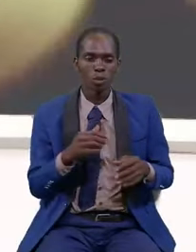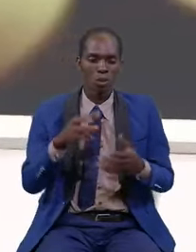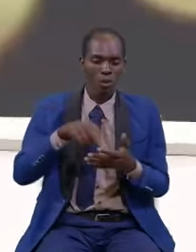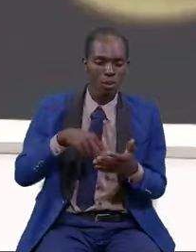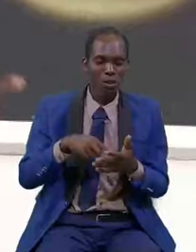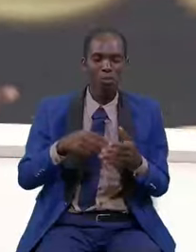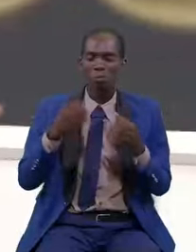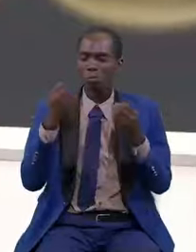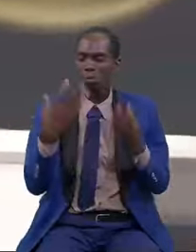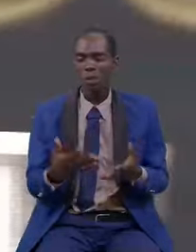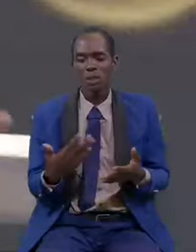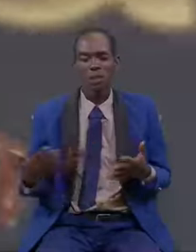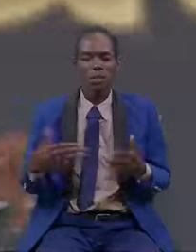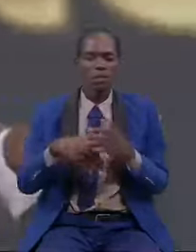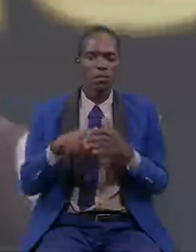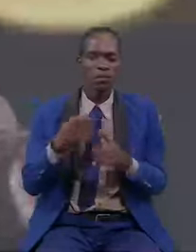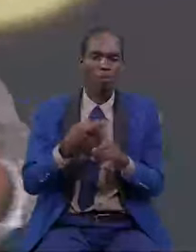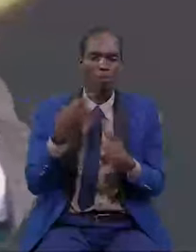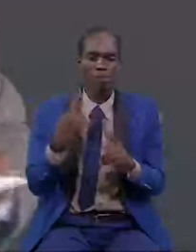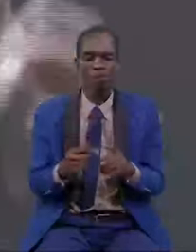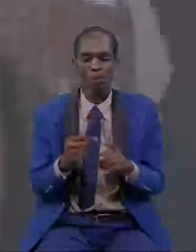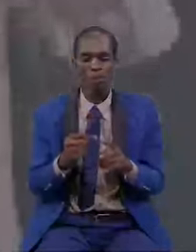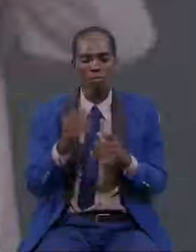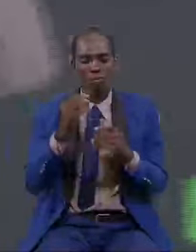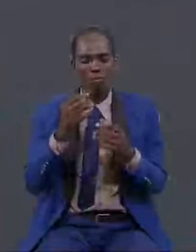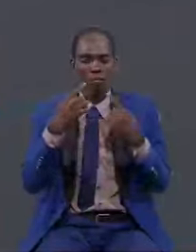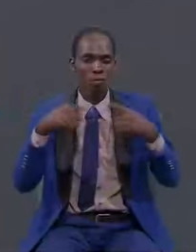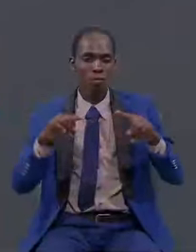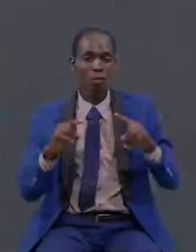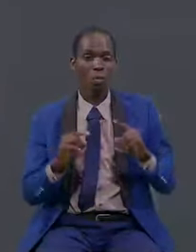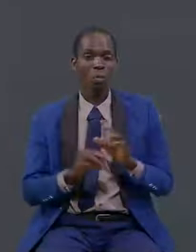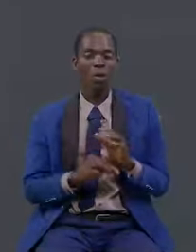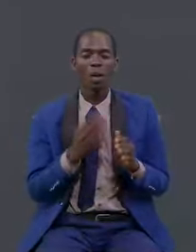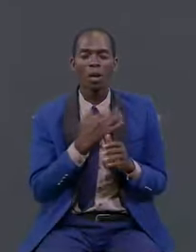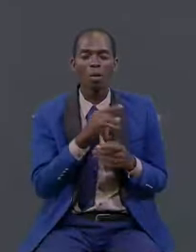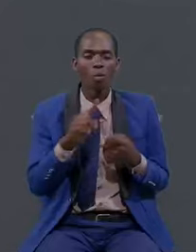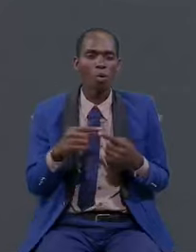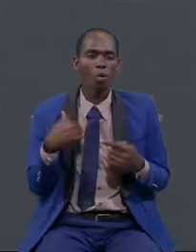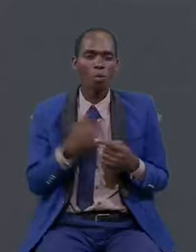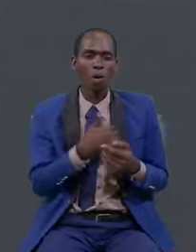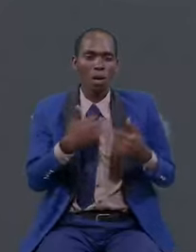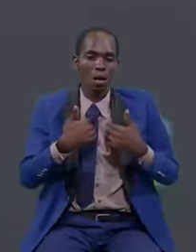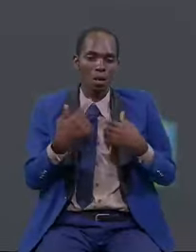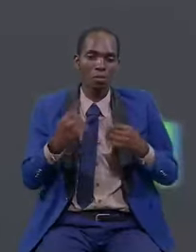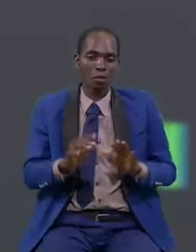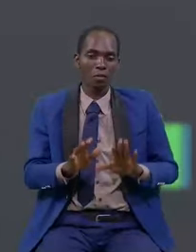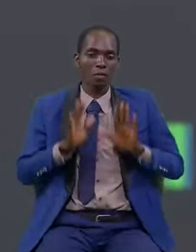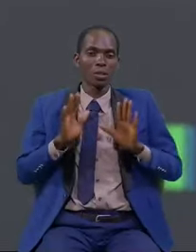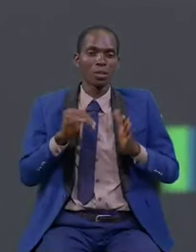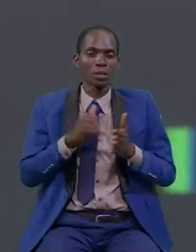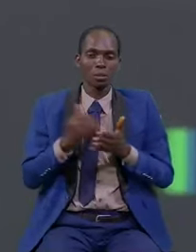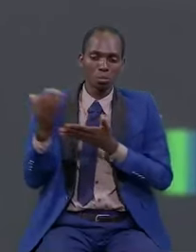choses de ce qui se passe. Donc, la crainte de la mort, et quand on a peur, cela nous a